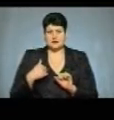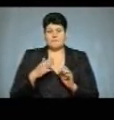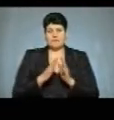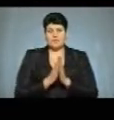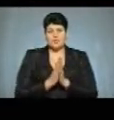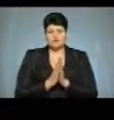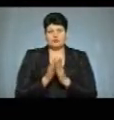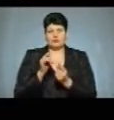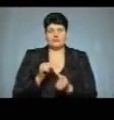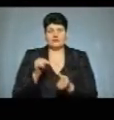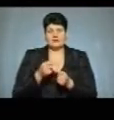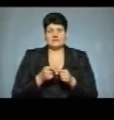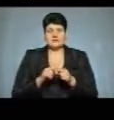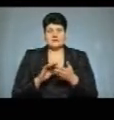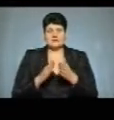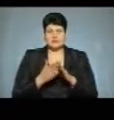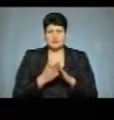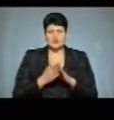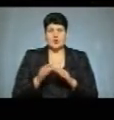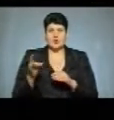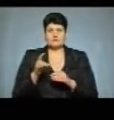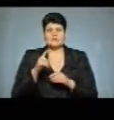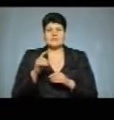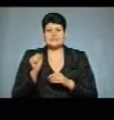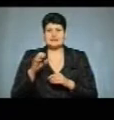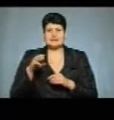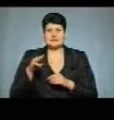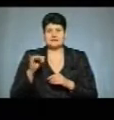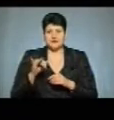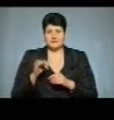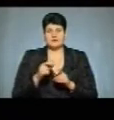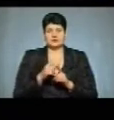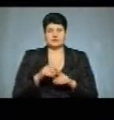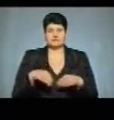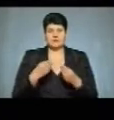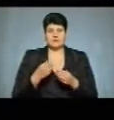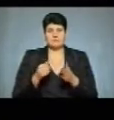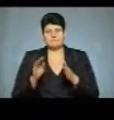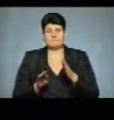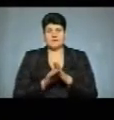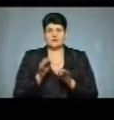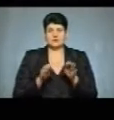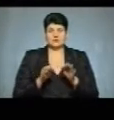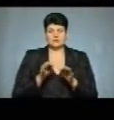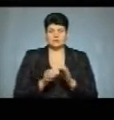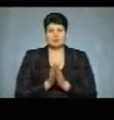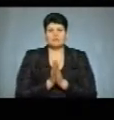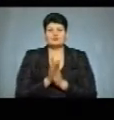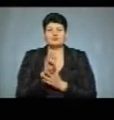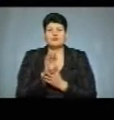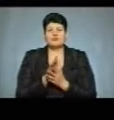прошу визначити в цій ситуації розмір застави. Слово надають підсудному. Прошу пробачення, я не хотів,